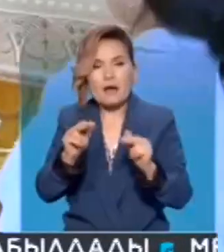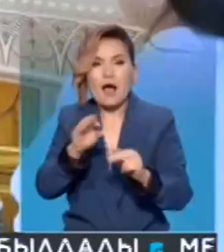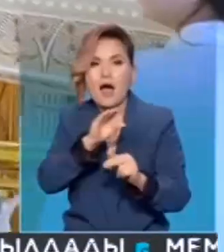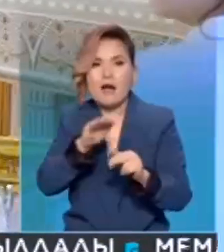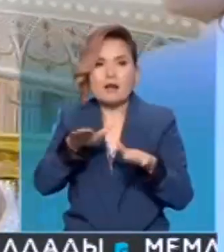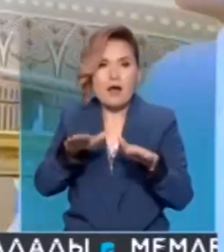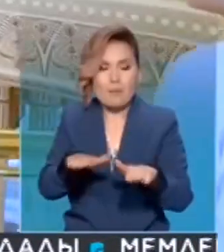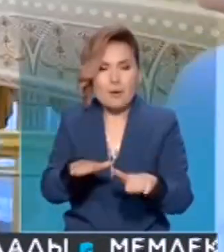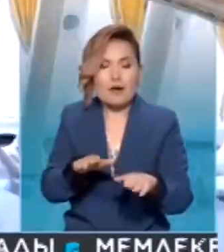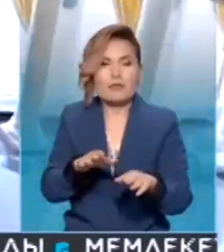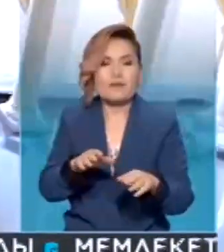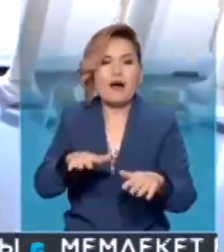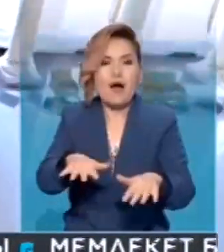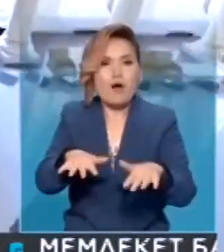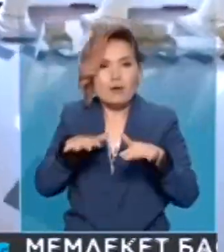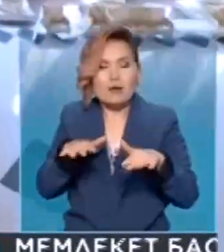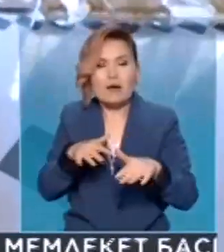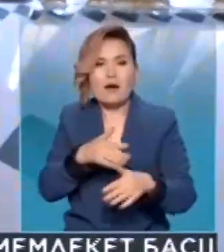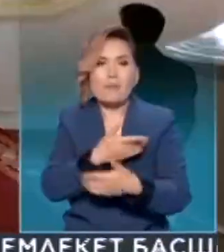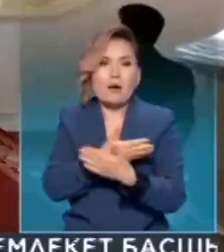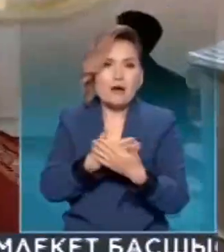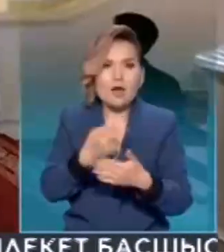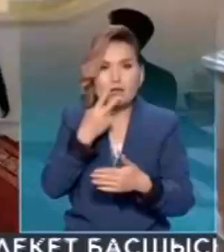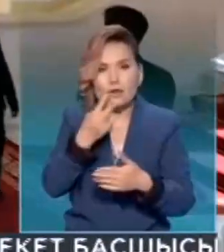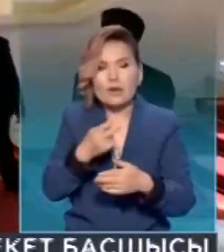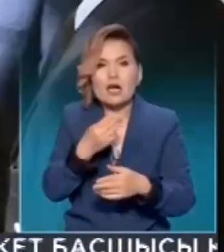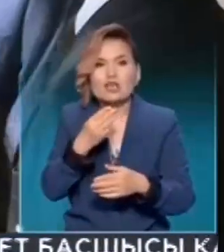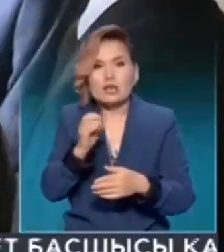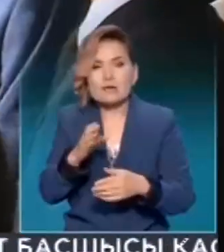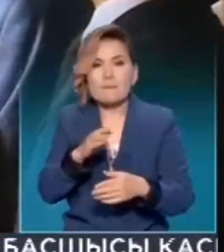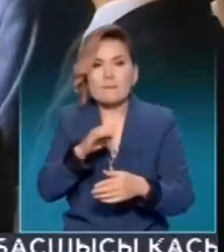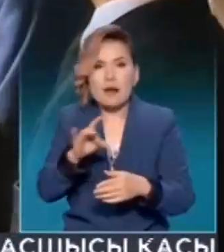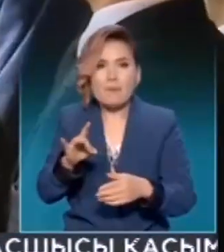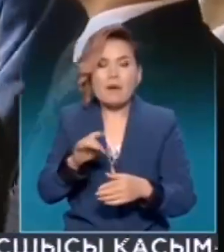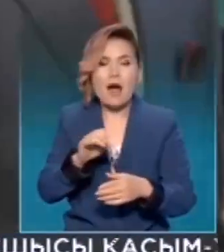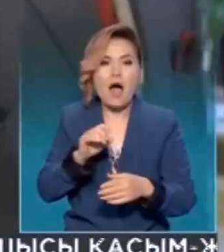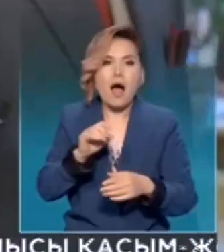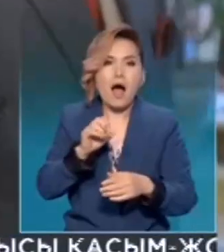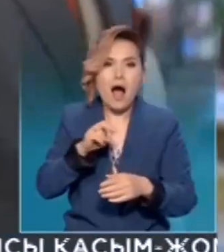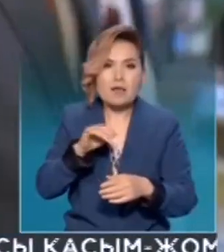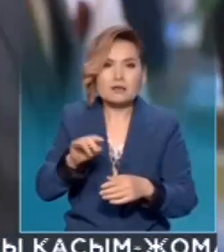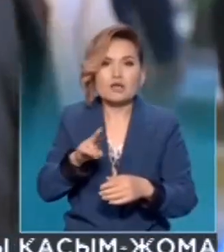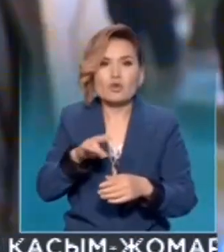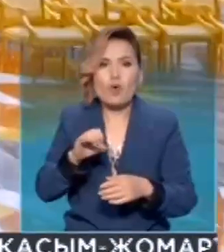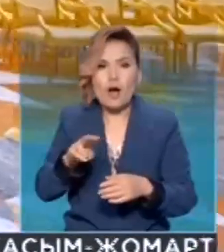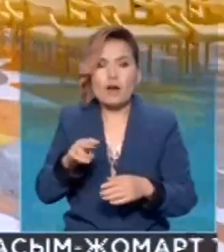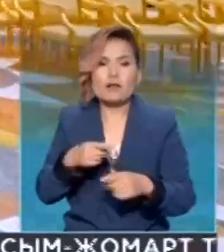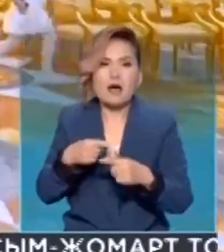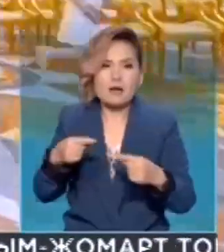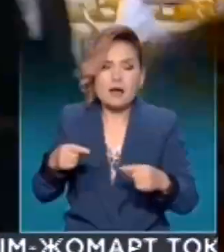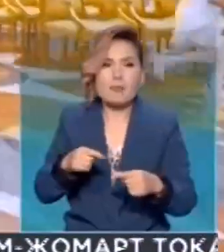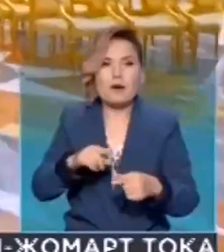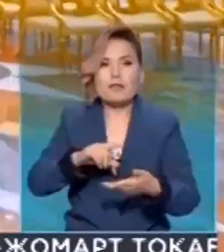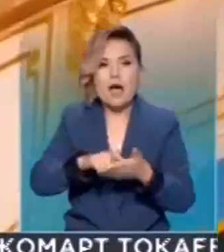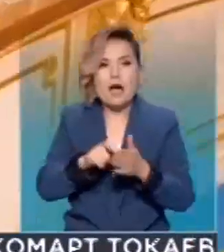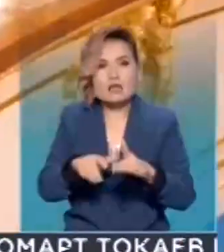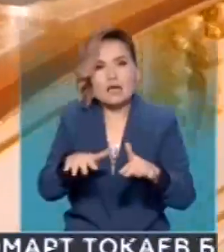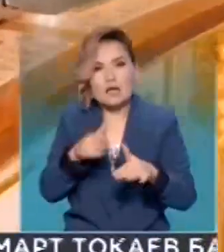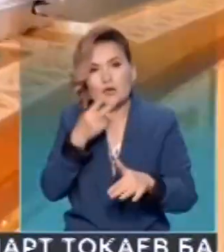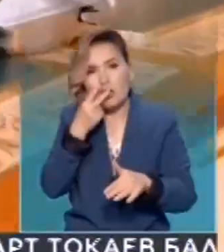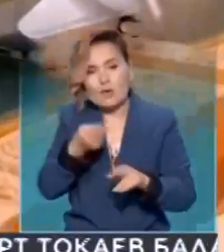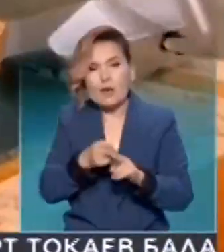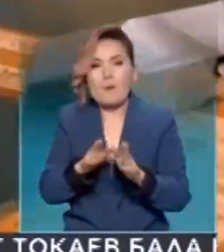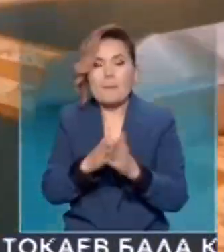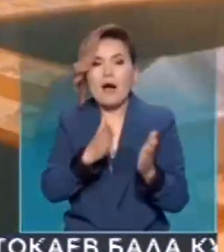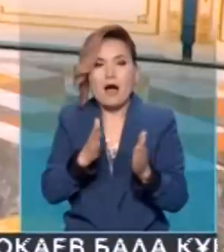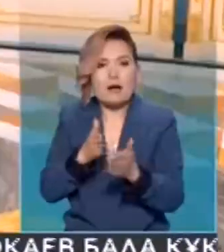арналған салтанат залын, түрлі жиындар өтетін шығыс, мрамор, алтын, доғал және басқа да келіссөз залдарын тамашалап